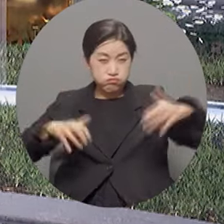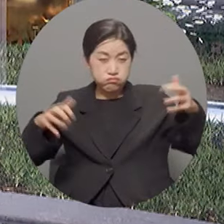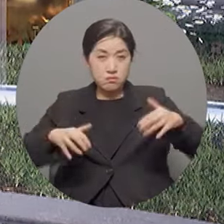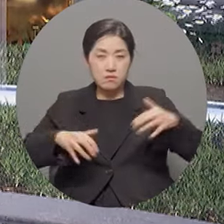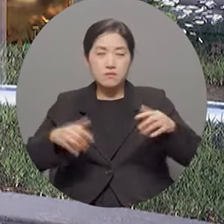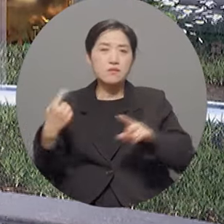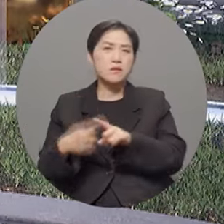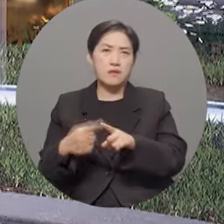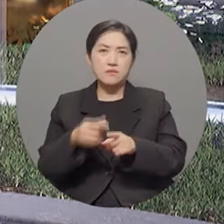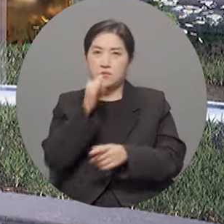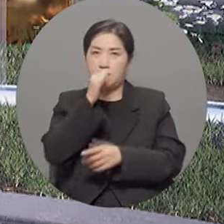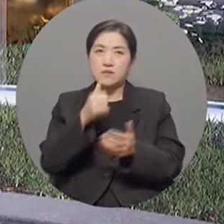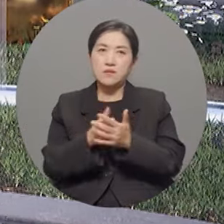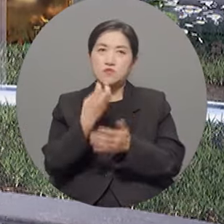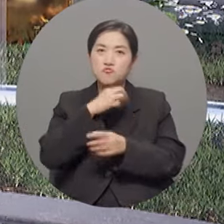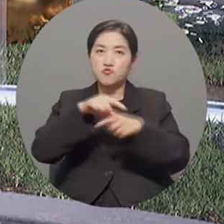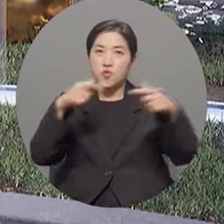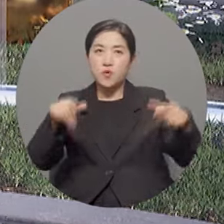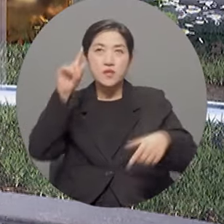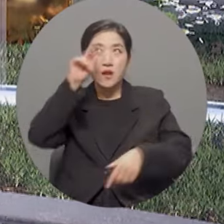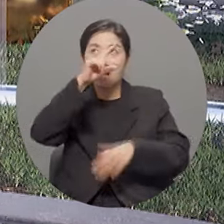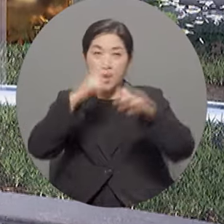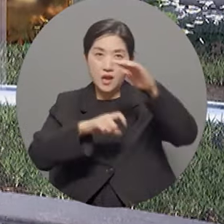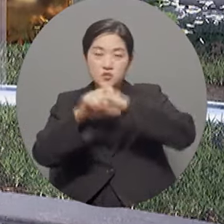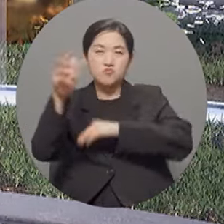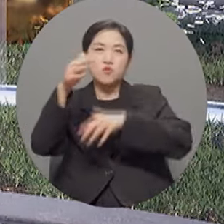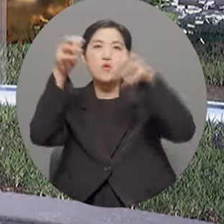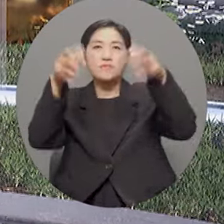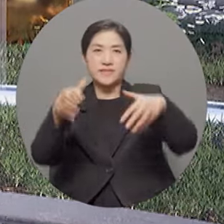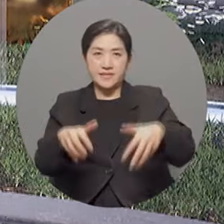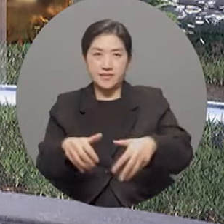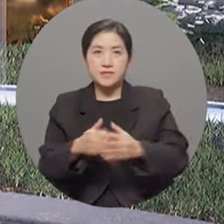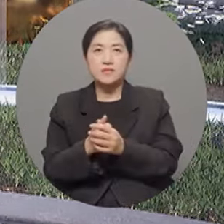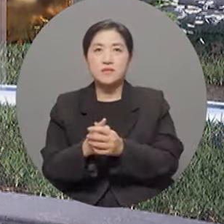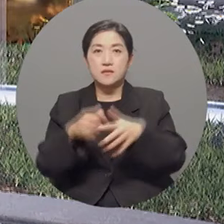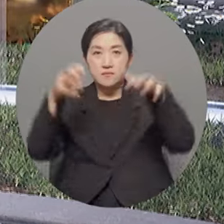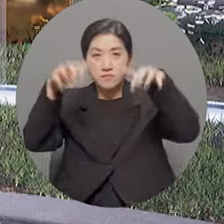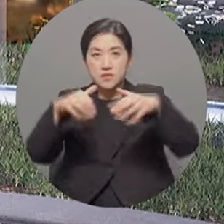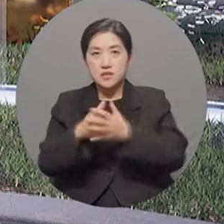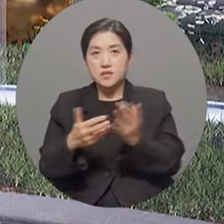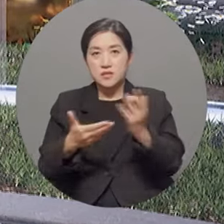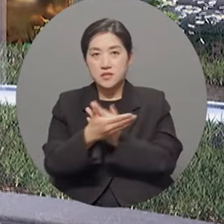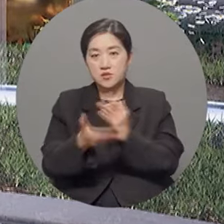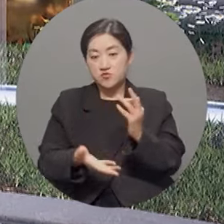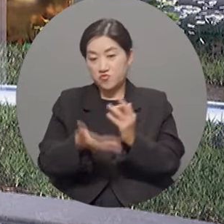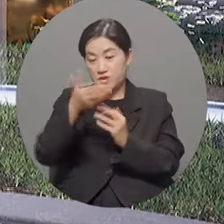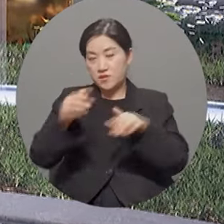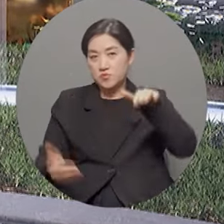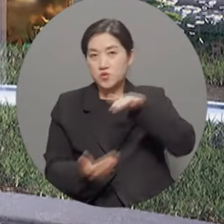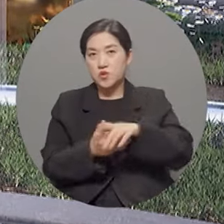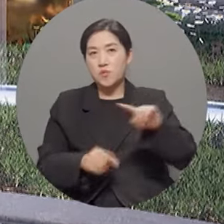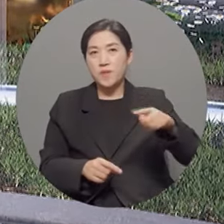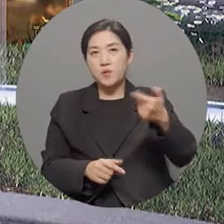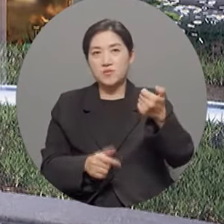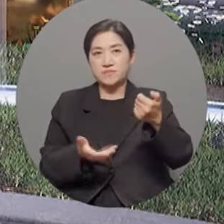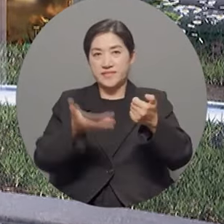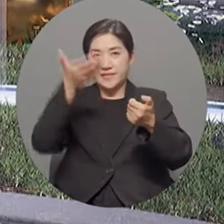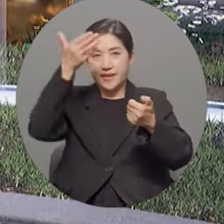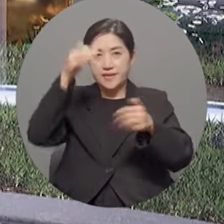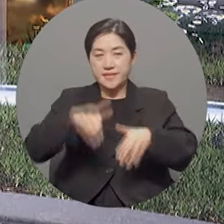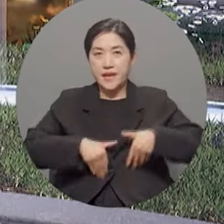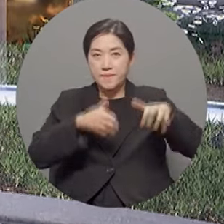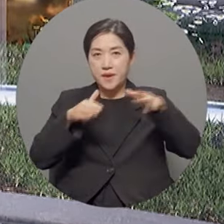쏟아지겠습니다 수도권 지방은 내일 오전에 비가 오겠습니다 예상 강우량은 제조 산지의 최고 150mm 이상